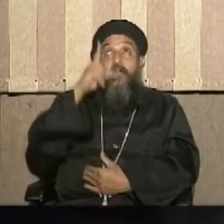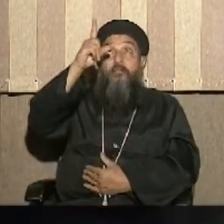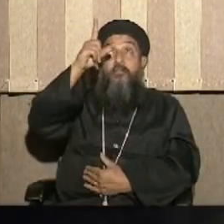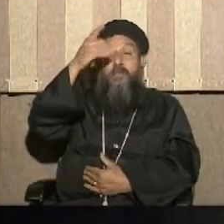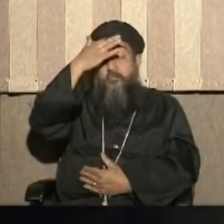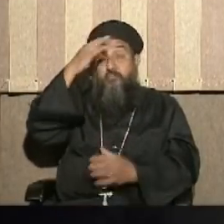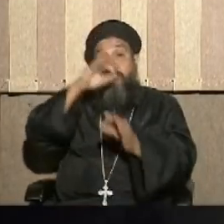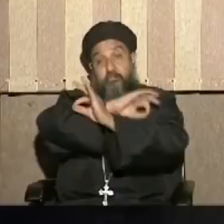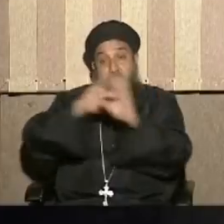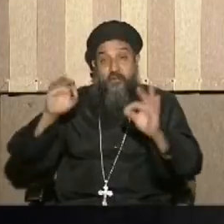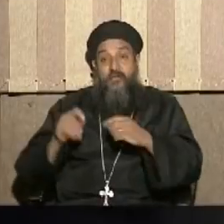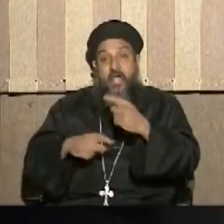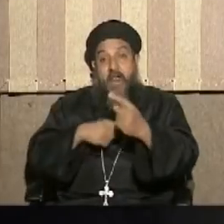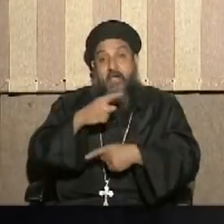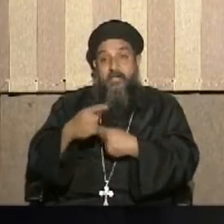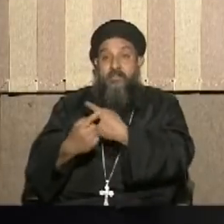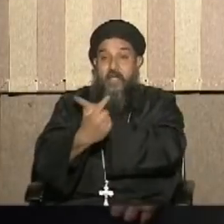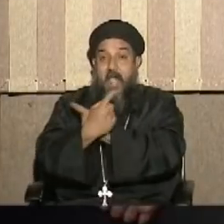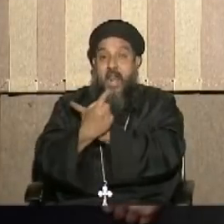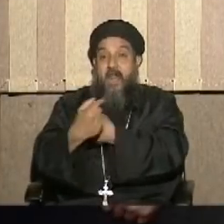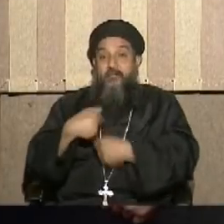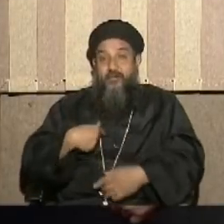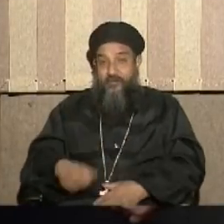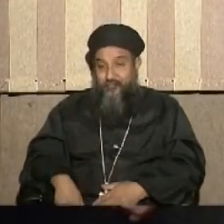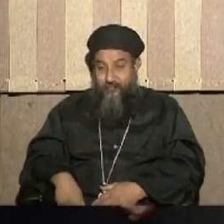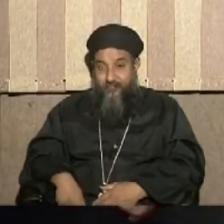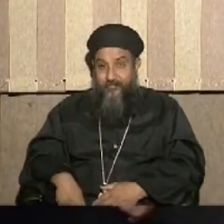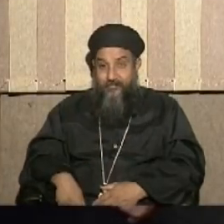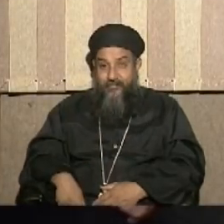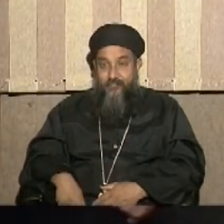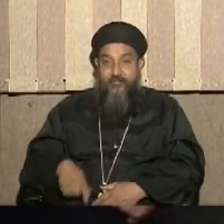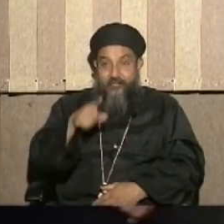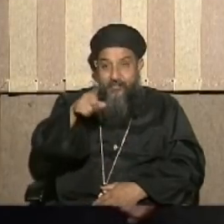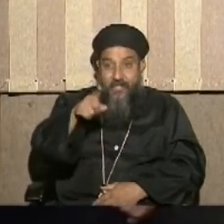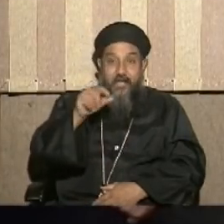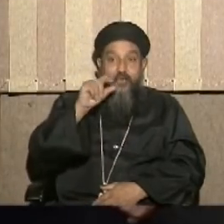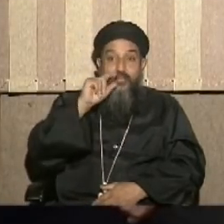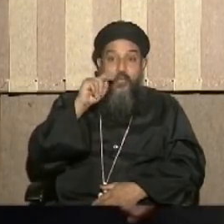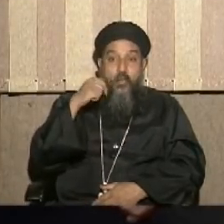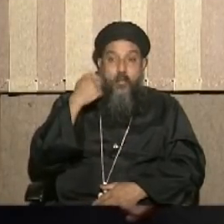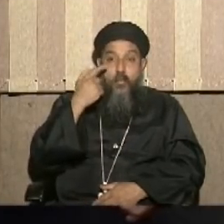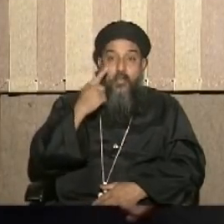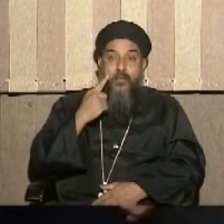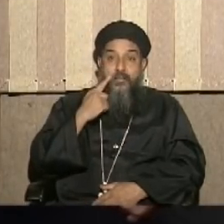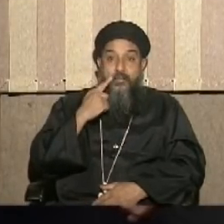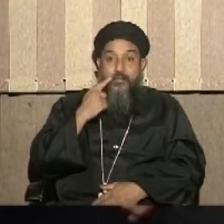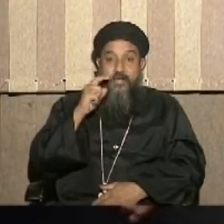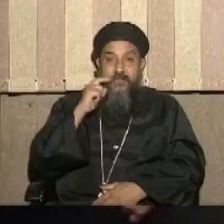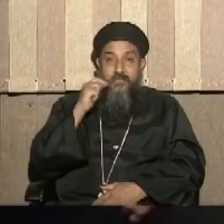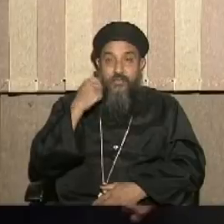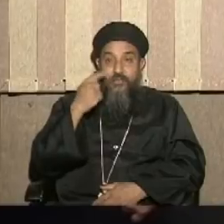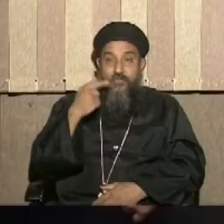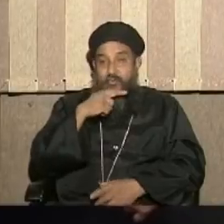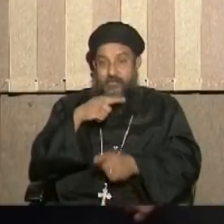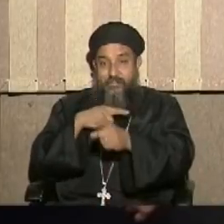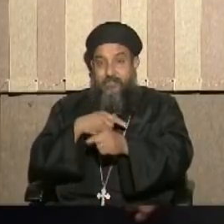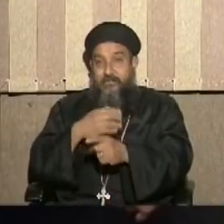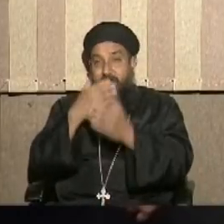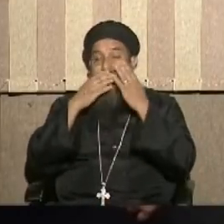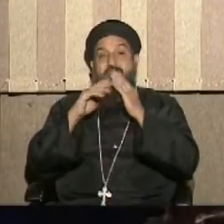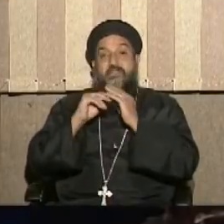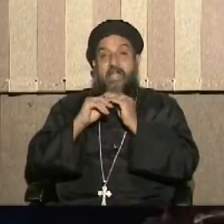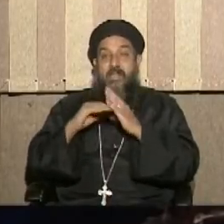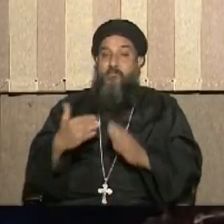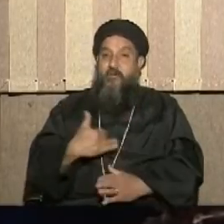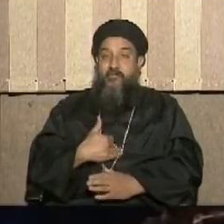يشفيك وتفضل معانا على طول وتعلمنا يا ابانا احنا لسه صغيرين ومحتاجين صلواتك